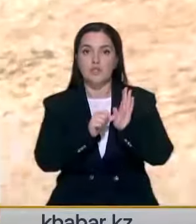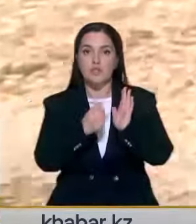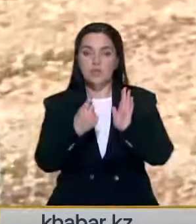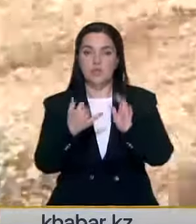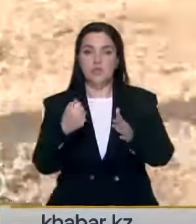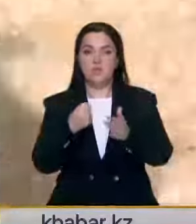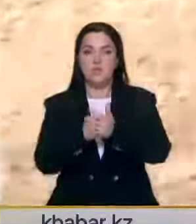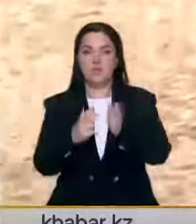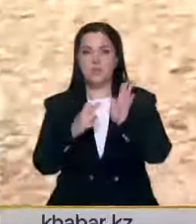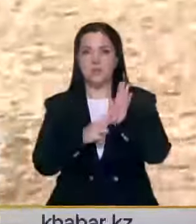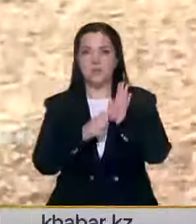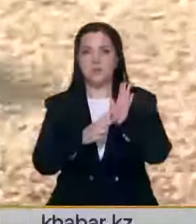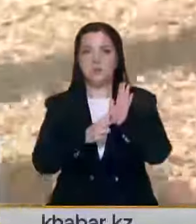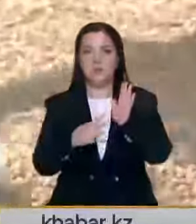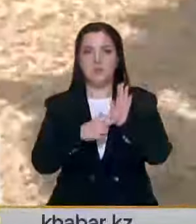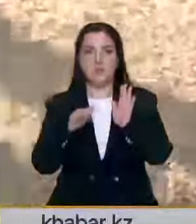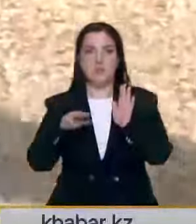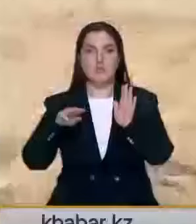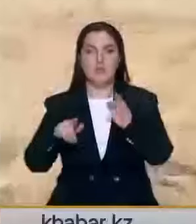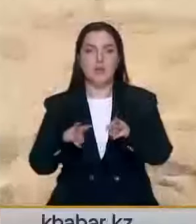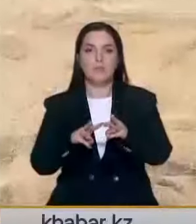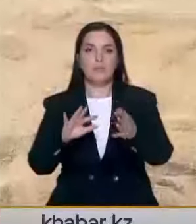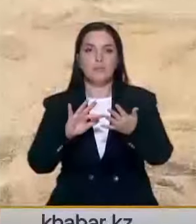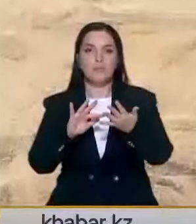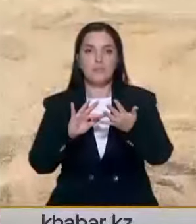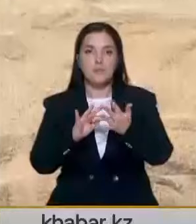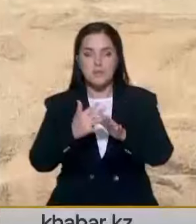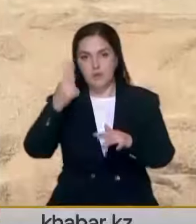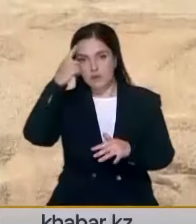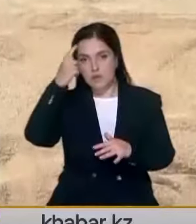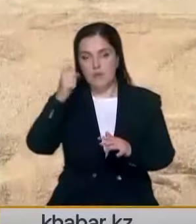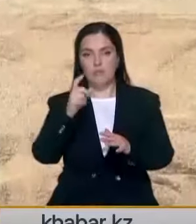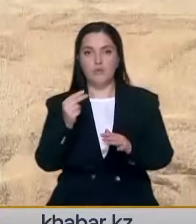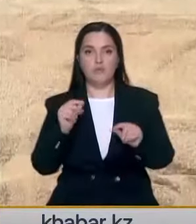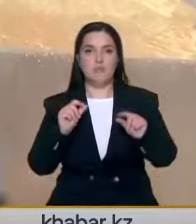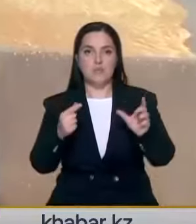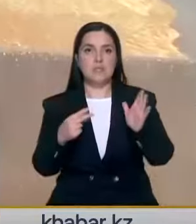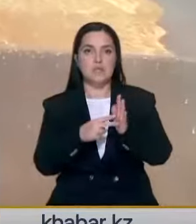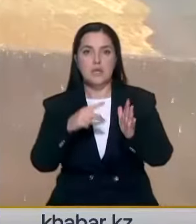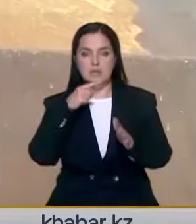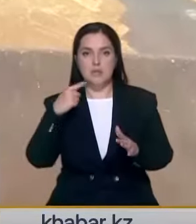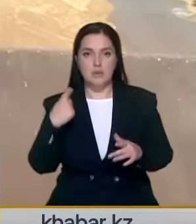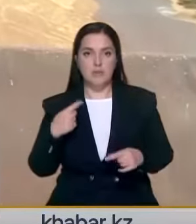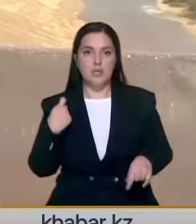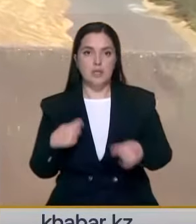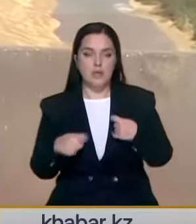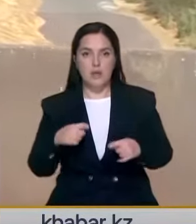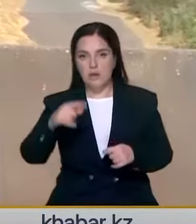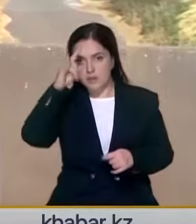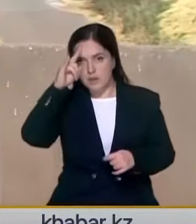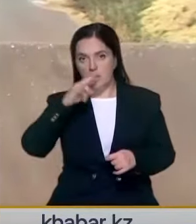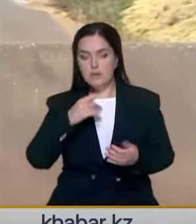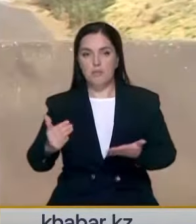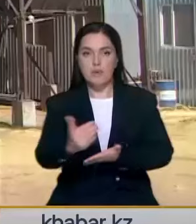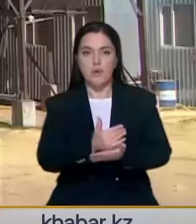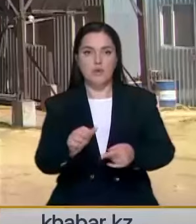с 61 до 78 тысяч тенге. Минсельхоз также сообщает о росте цен и на российском рынке. Я отмечу, в